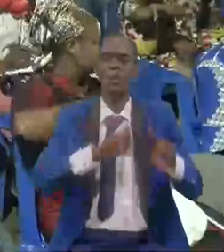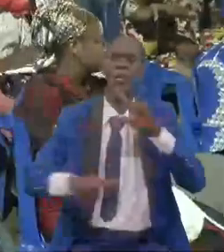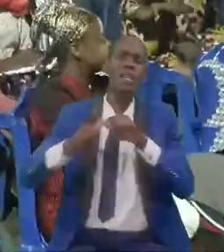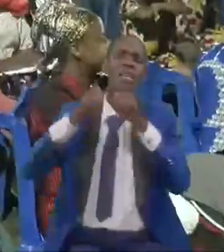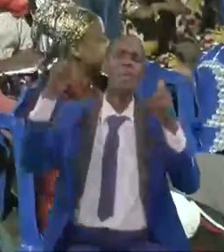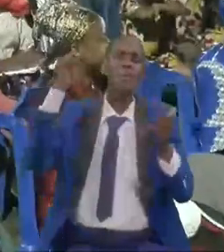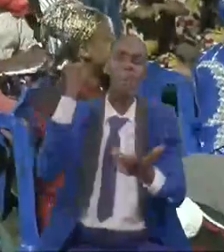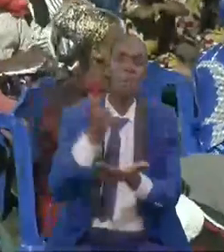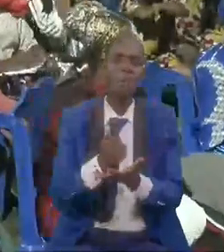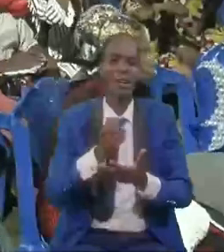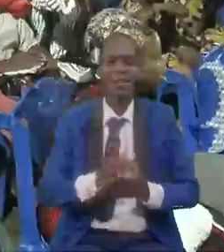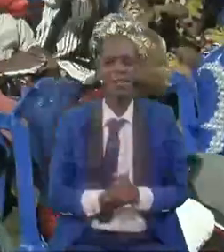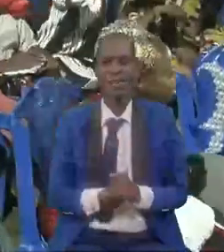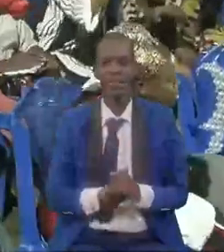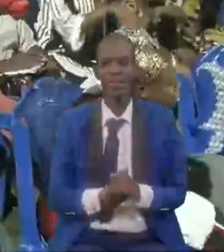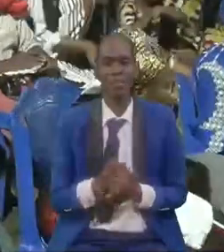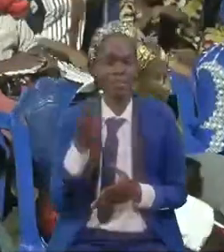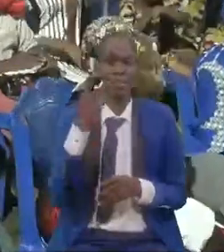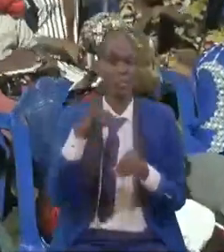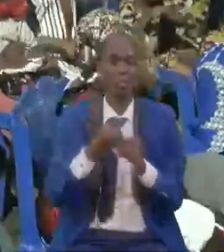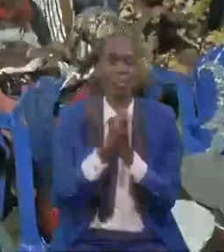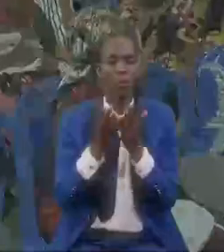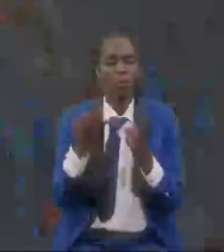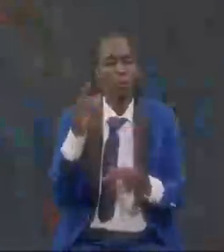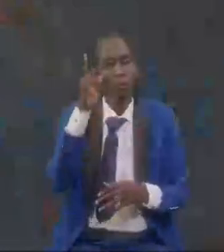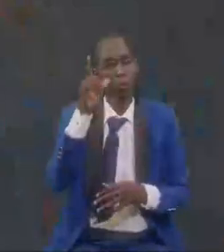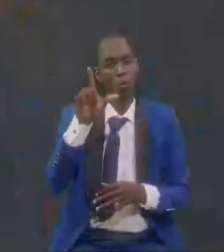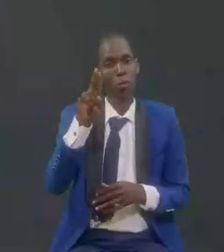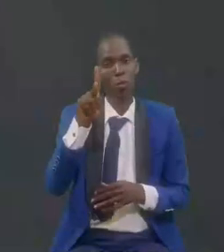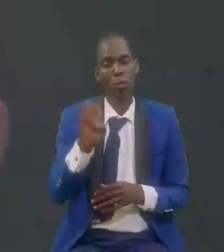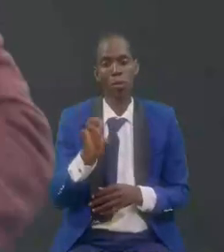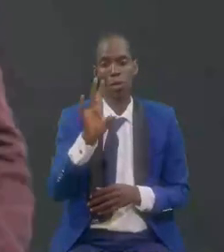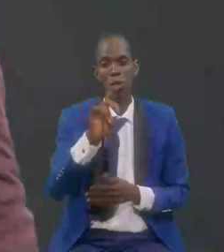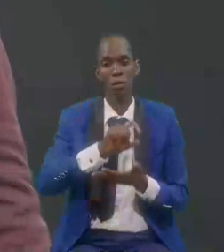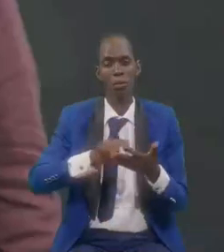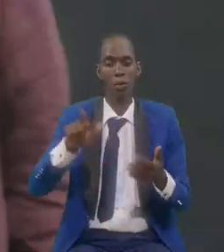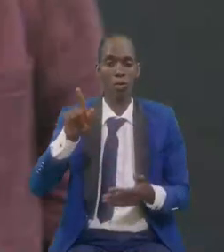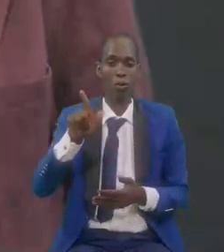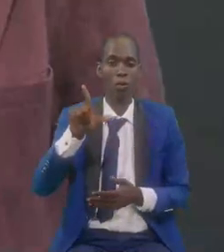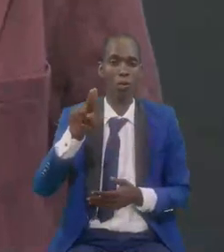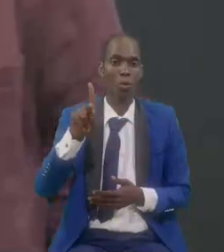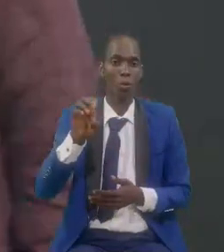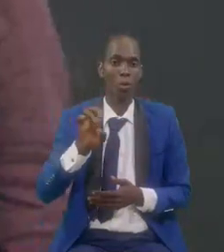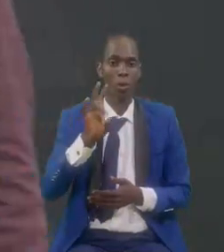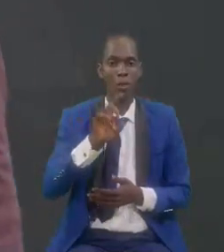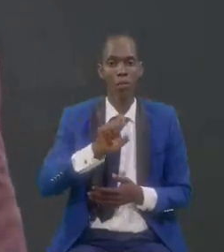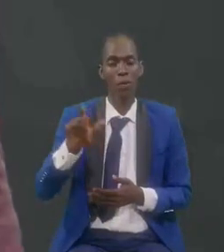Amen. En Luc chapitre 7, verset 21. Luc 7,